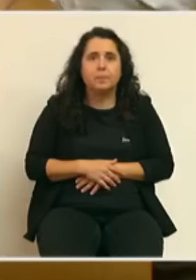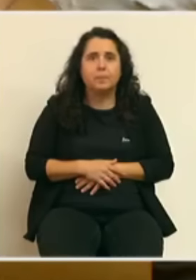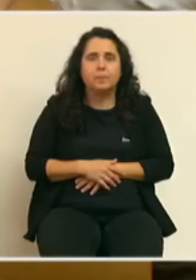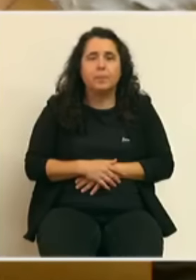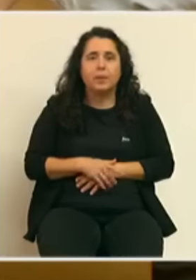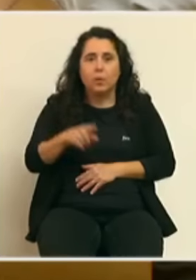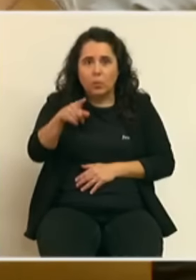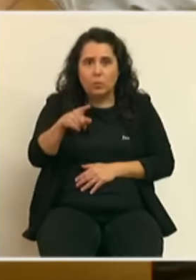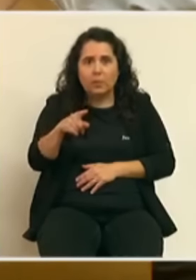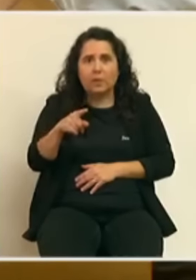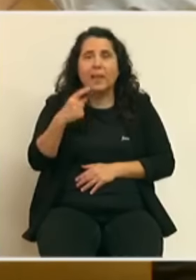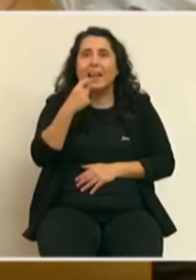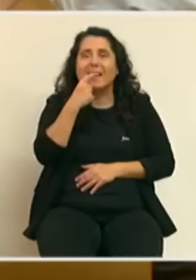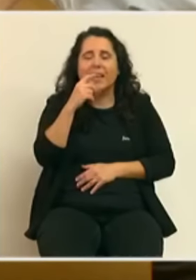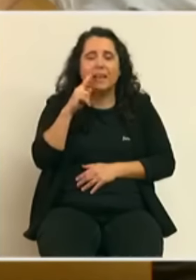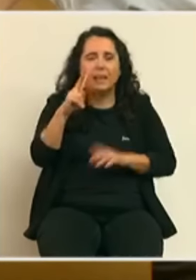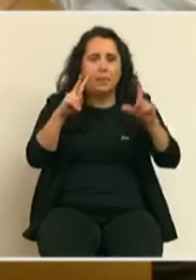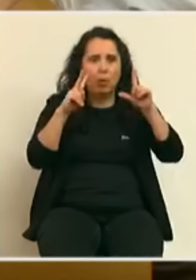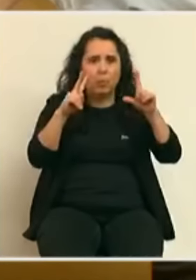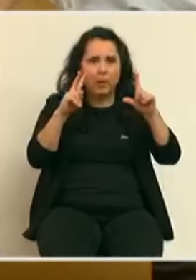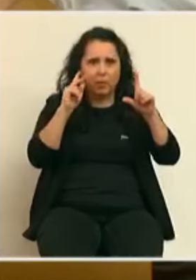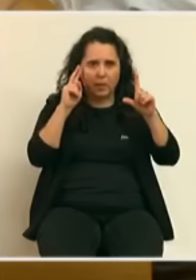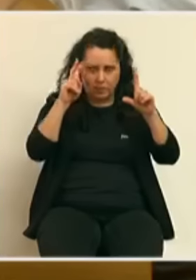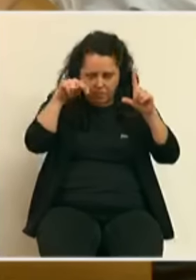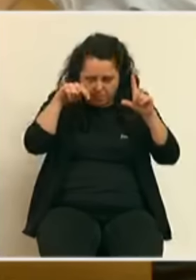Vostè pot mirar a l'espill sense baixar els ulls?